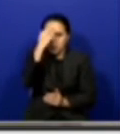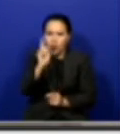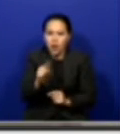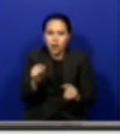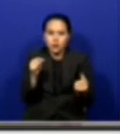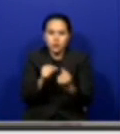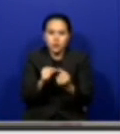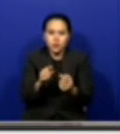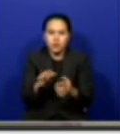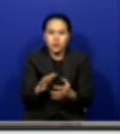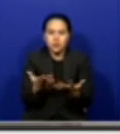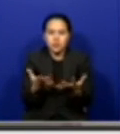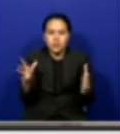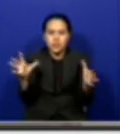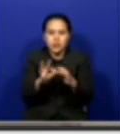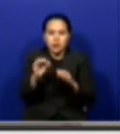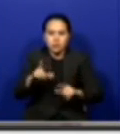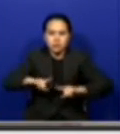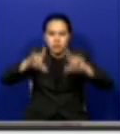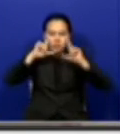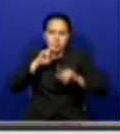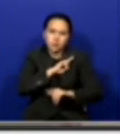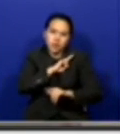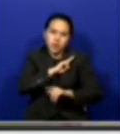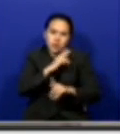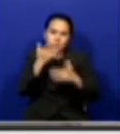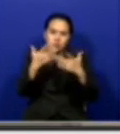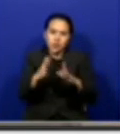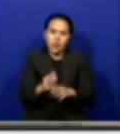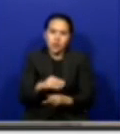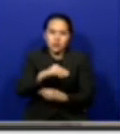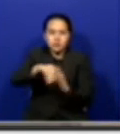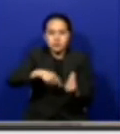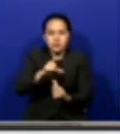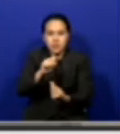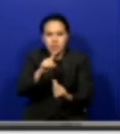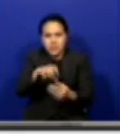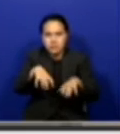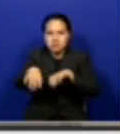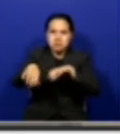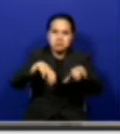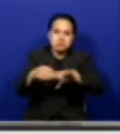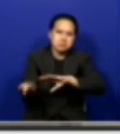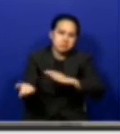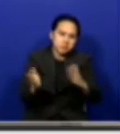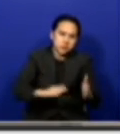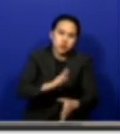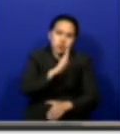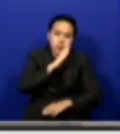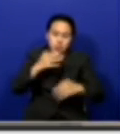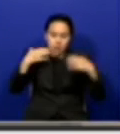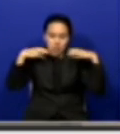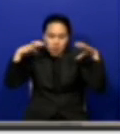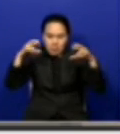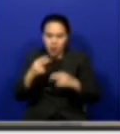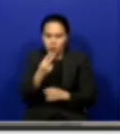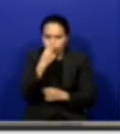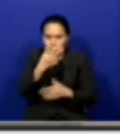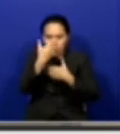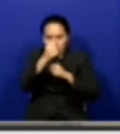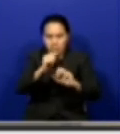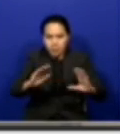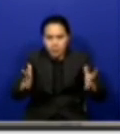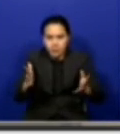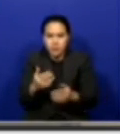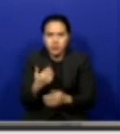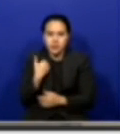งานและกบความล้มเหลวการบริหารงานทางเศรษฐกิจหากรัฐบาลไม่ตระหนักในสิ่งที่ดิฉันได้อภิปร